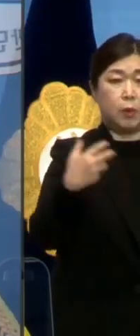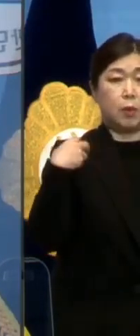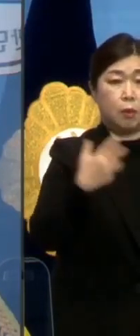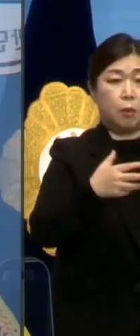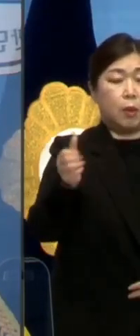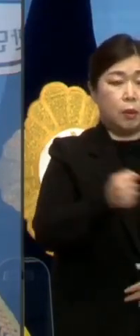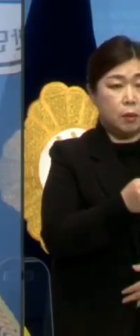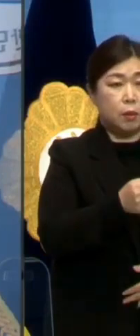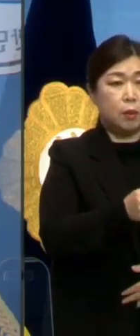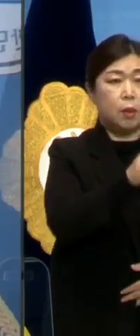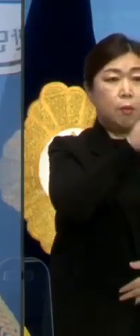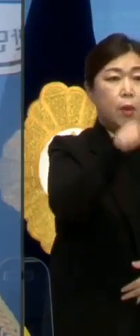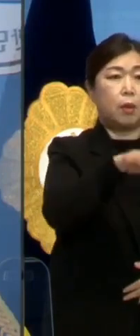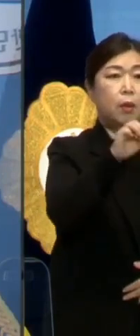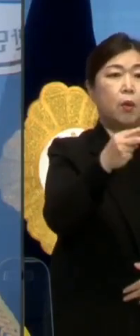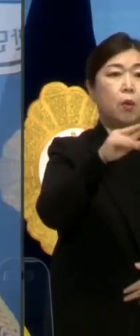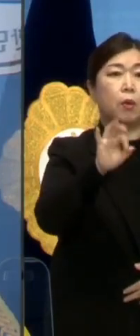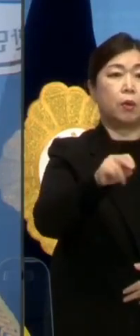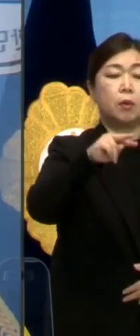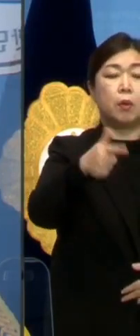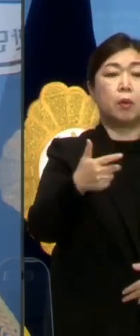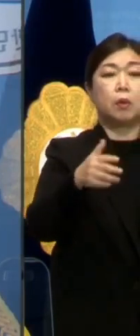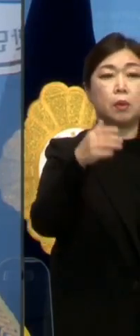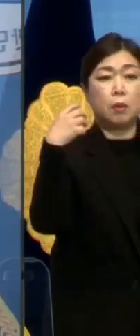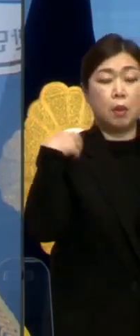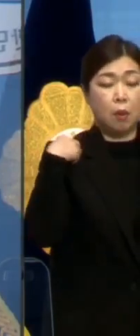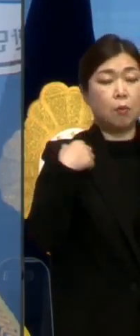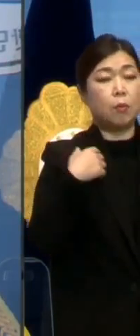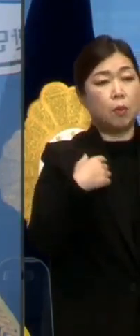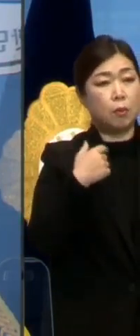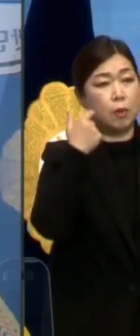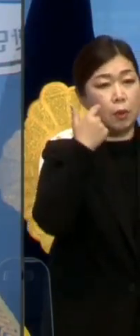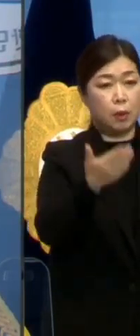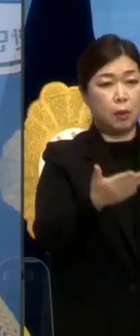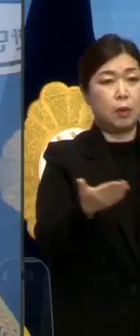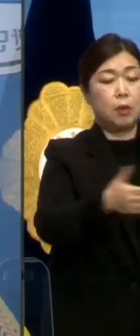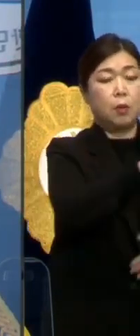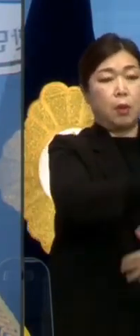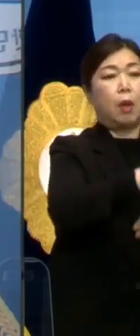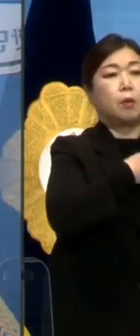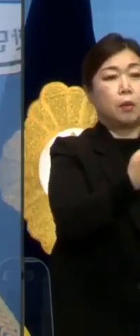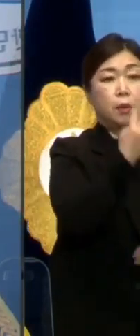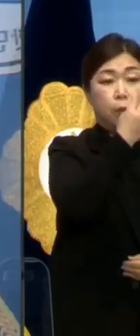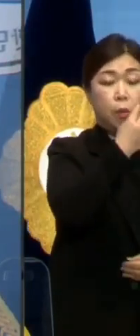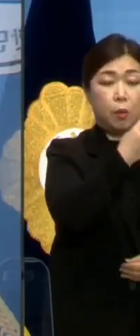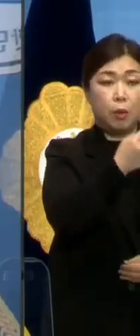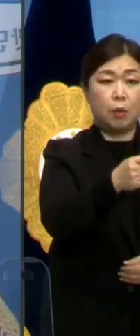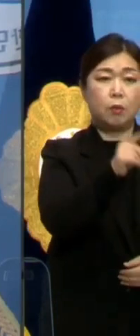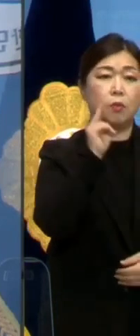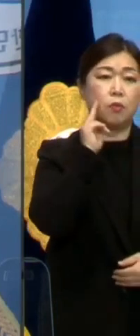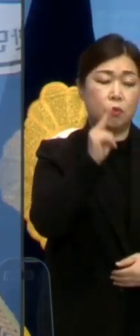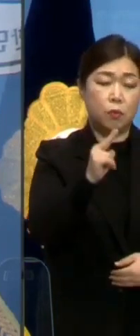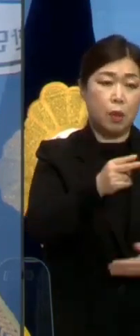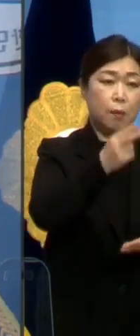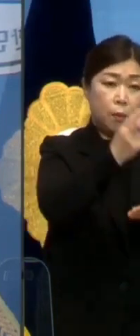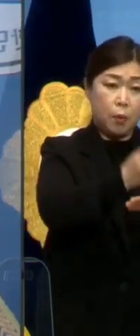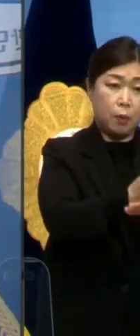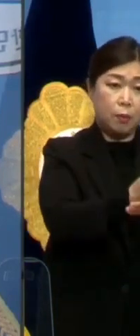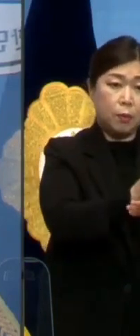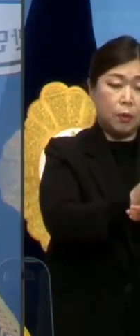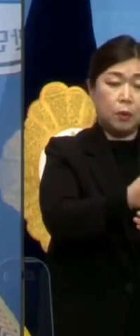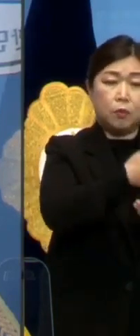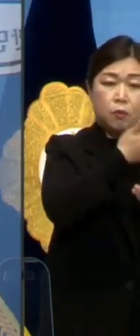장관은 도대체 무엇을 하고 있는 것입니까? 일터의 안전과 생명이라는 중차대한 법 제정을